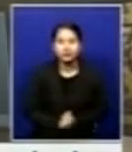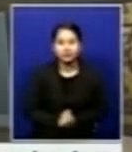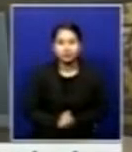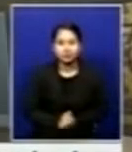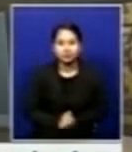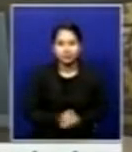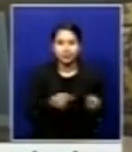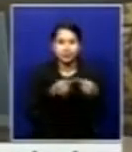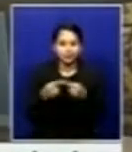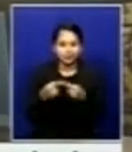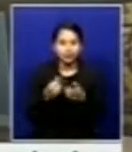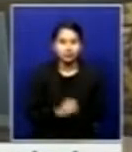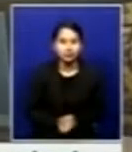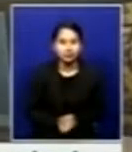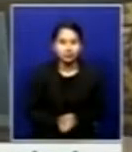สไลด์ต่อไปครับ